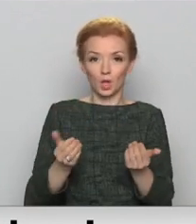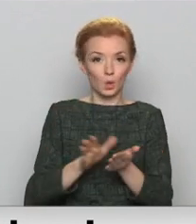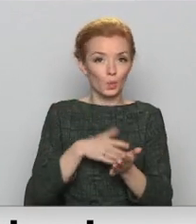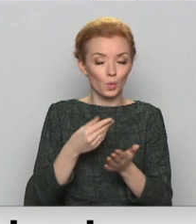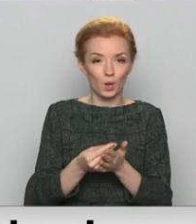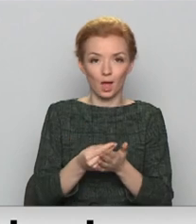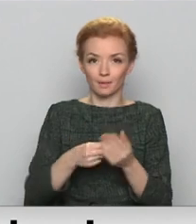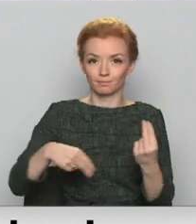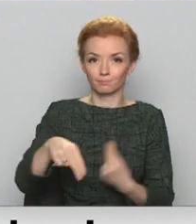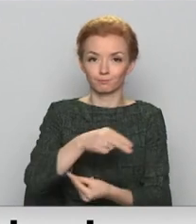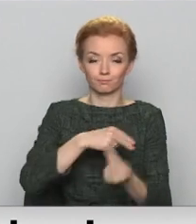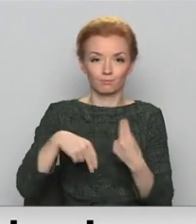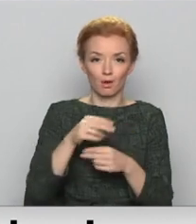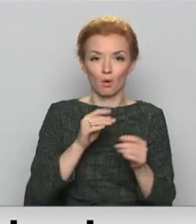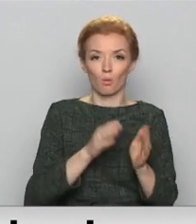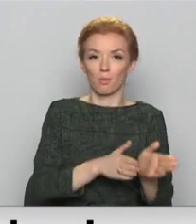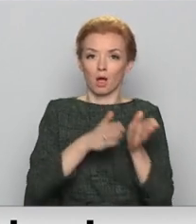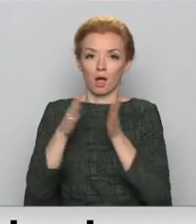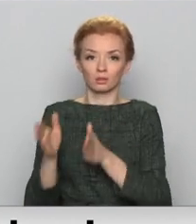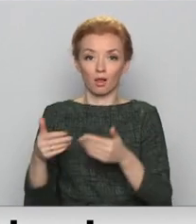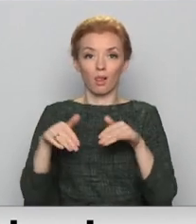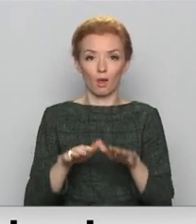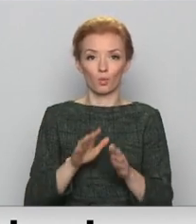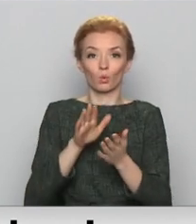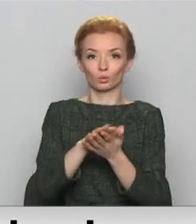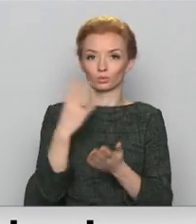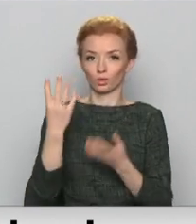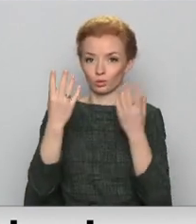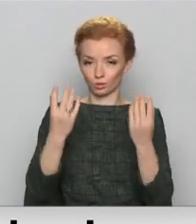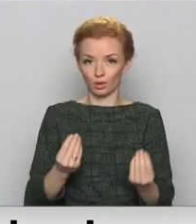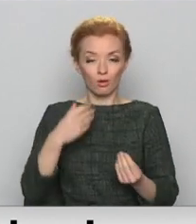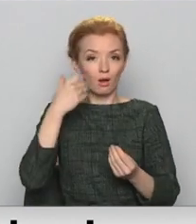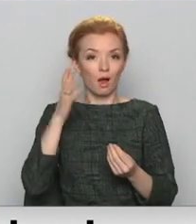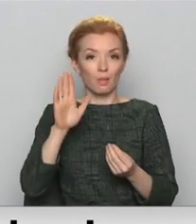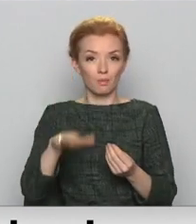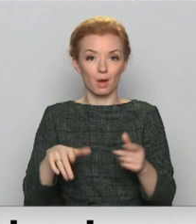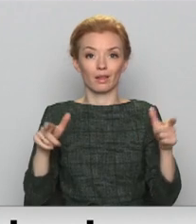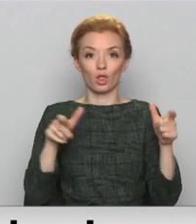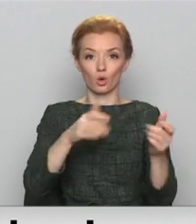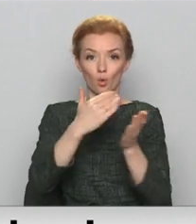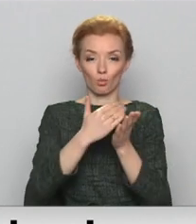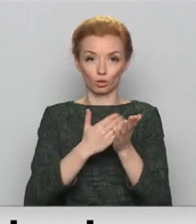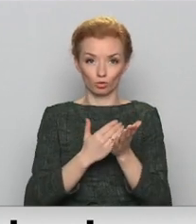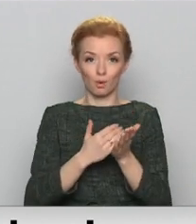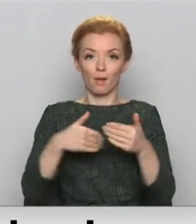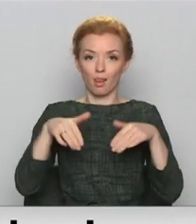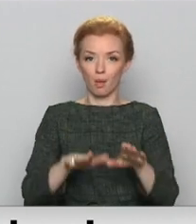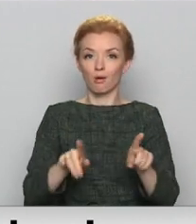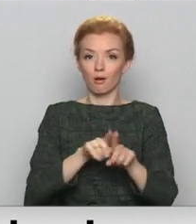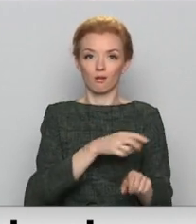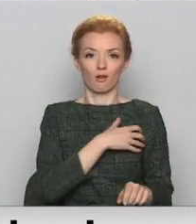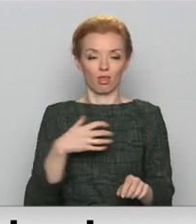vienojusies, atliekot lēmuma pieņemšanu uz ceturtdienu, kad par ierobežojumiem ārkārtas sēdē varētu lemt arī valdība.